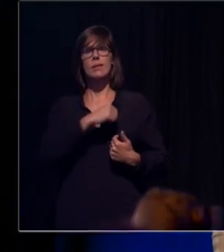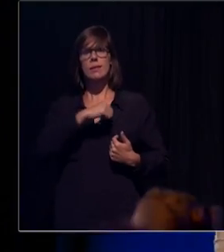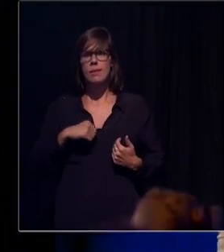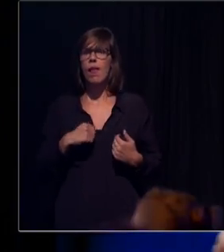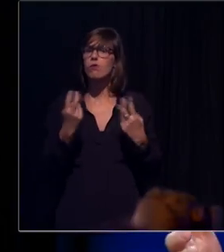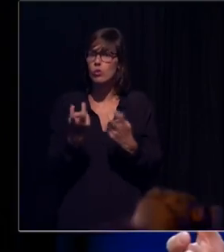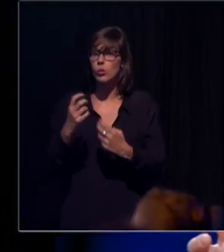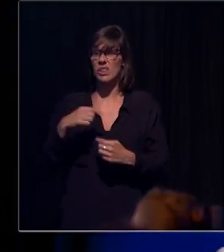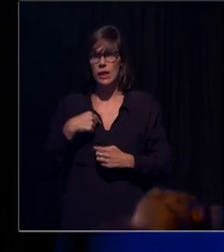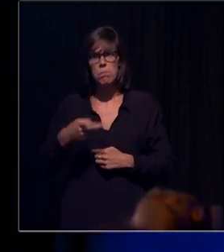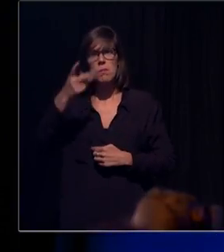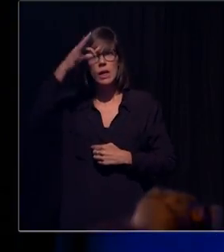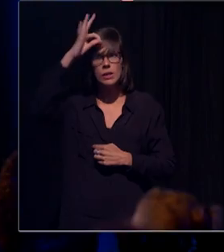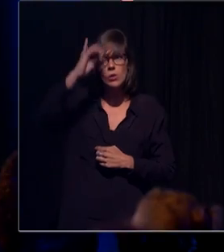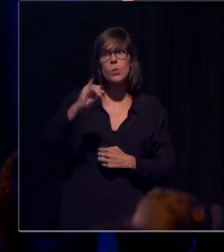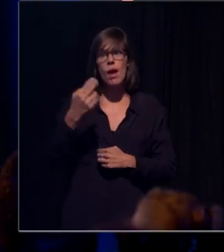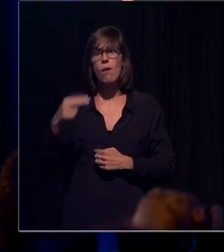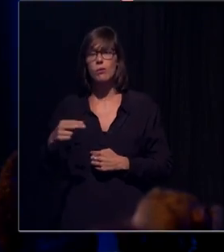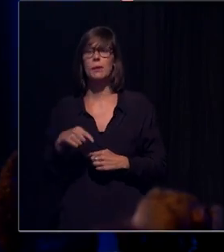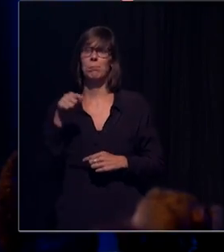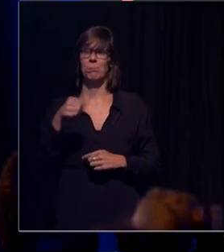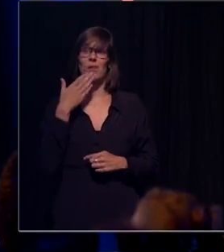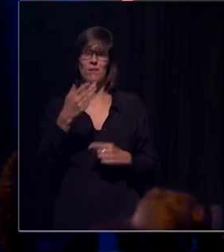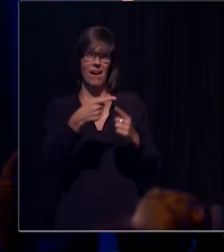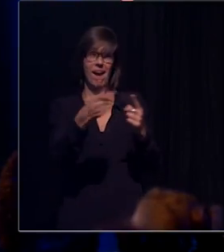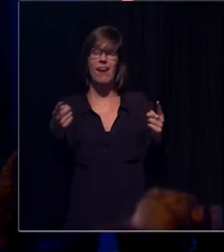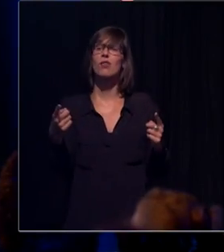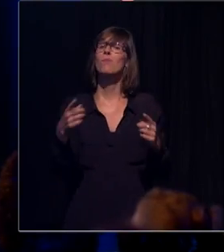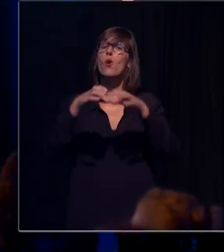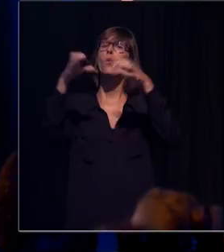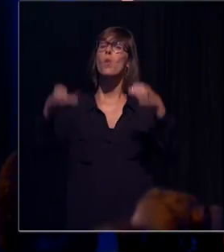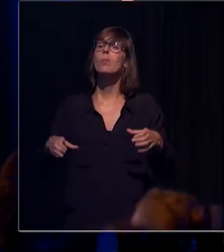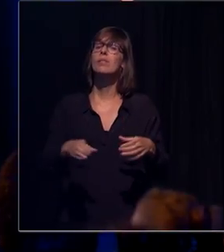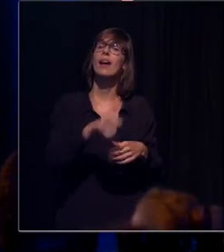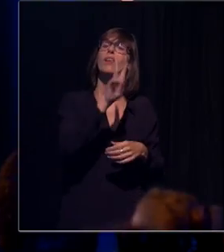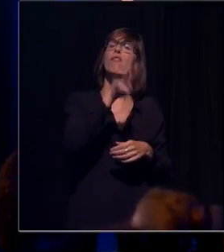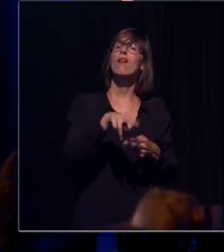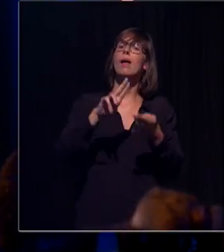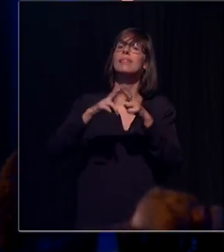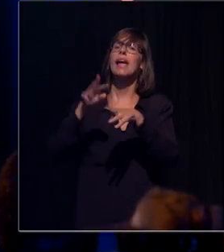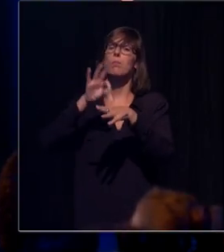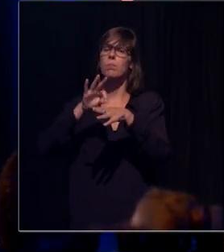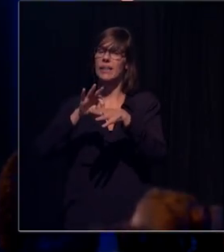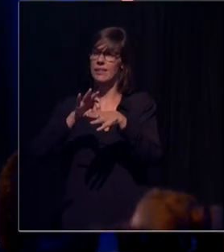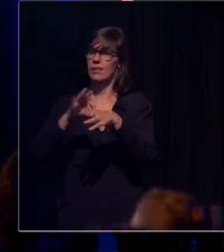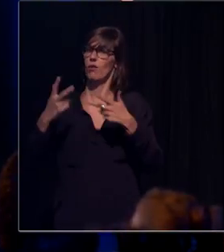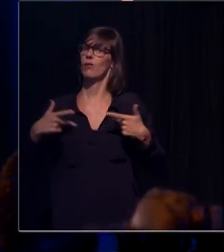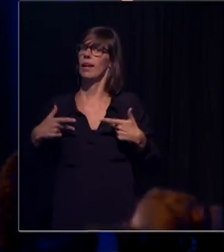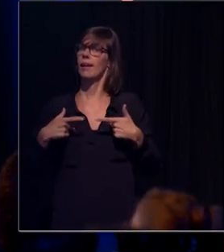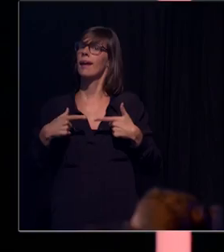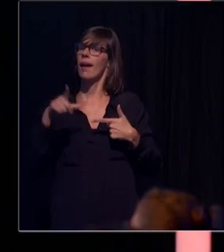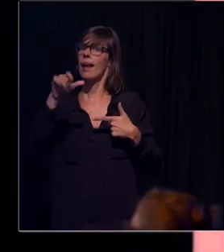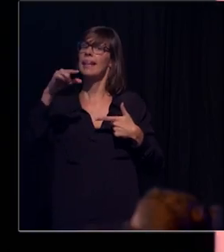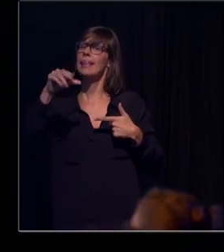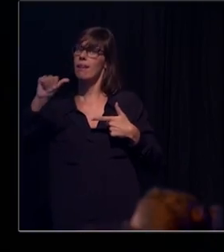met type 2 diabetes, dan is één op de twee van die mensen onbekend. Dan weten ze zelf niet dat ze type 2 diabetes